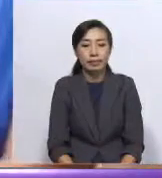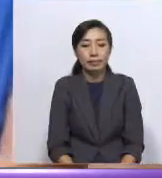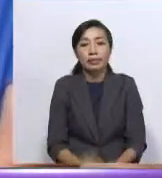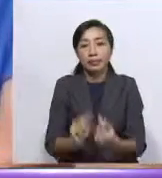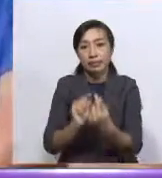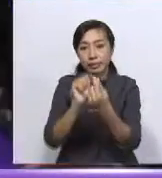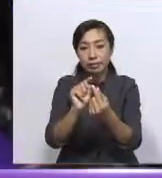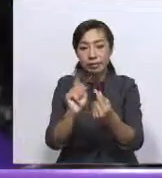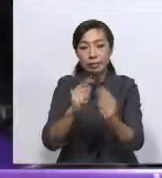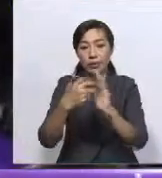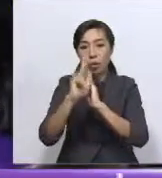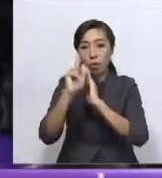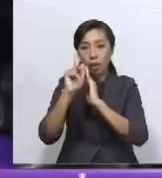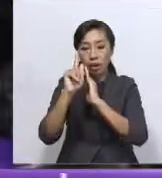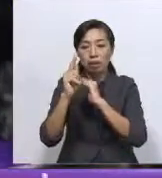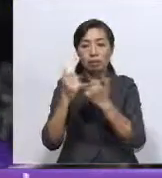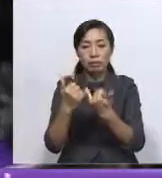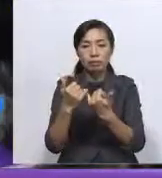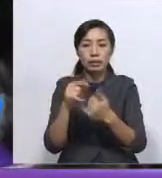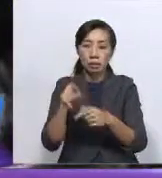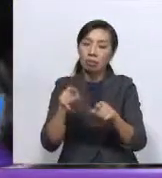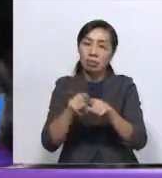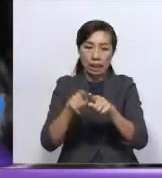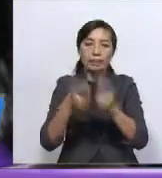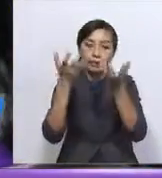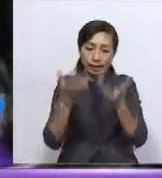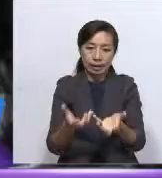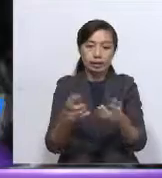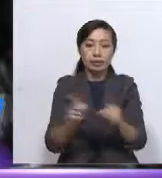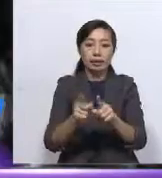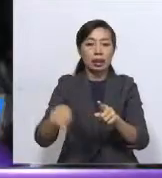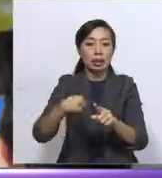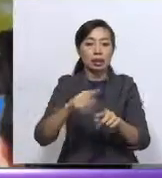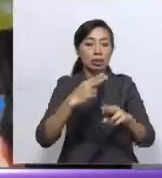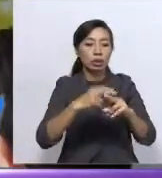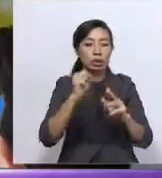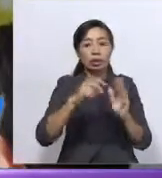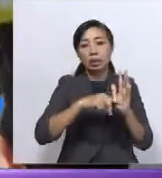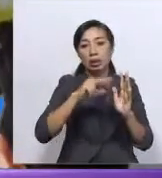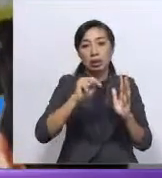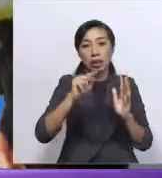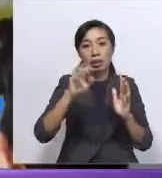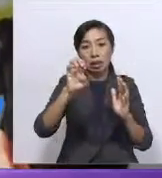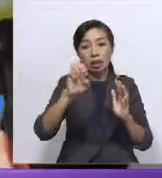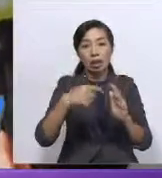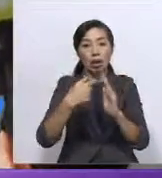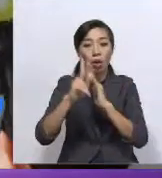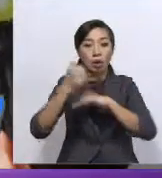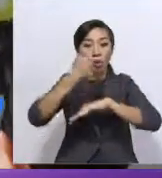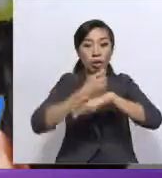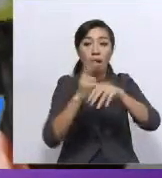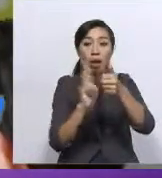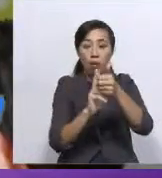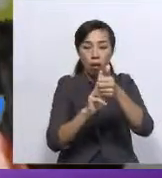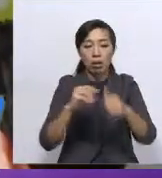มาต่อกันที่จังหวัดขอนแก่นนะครับขอนแก่นนี่ก็หนักไม่เบาเหมือนกันนะครับคุณสันติเหล่าบุญเสงี่ยมรองผู้ว่าราชการจังหวัดขอน